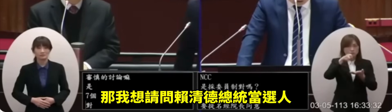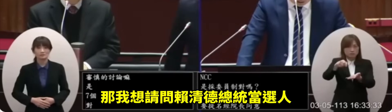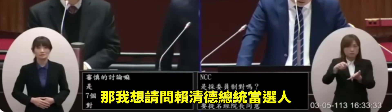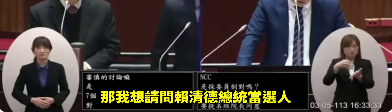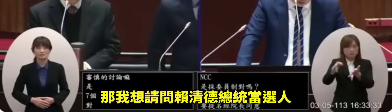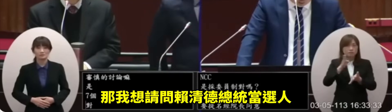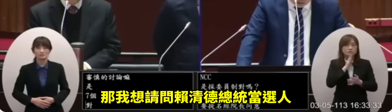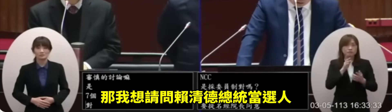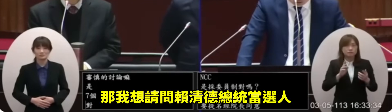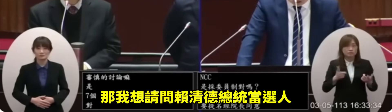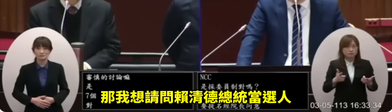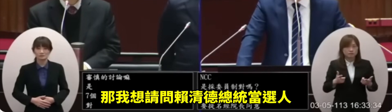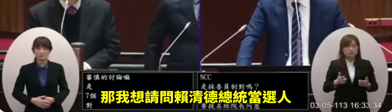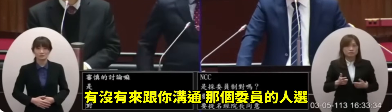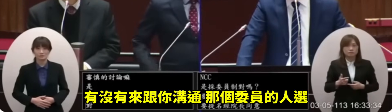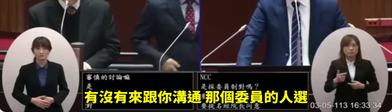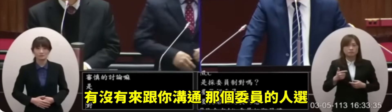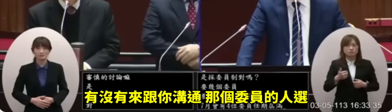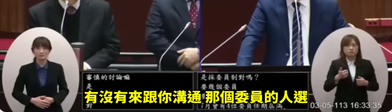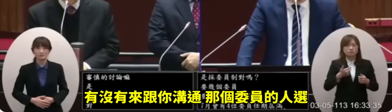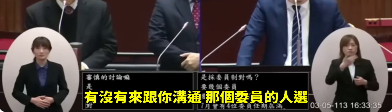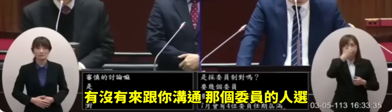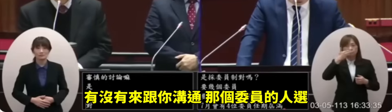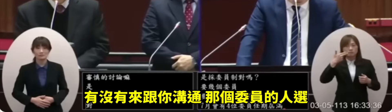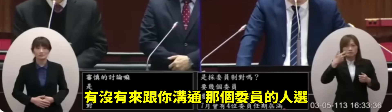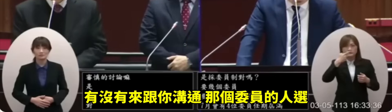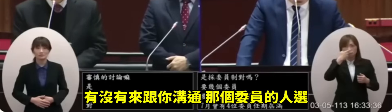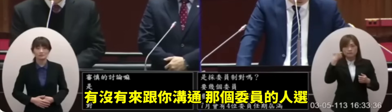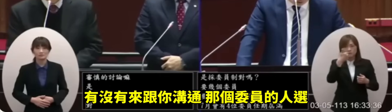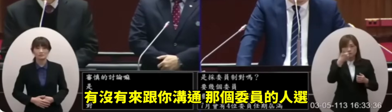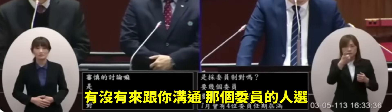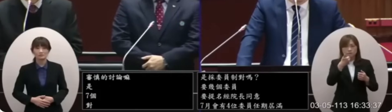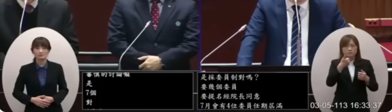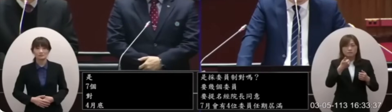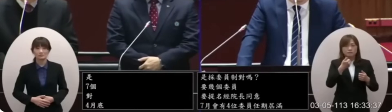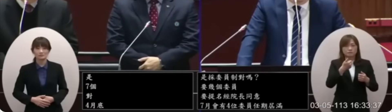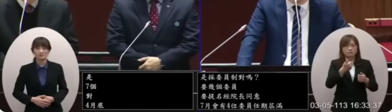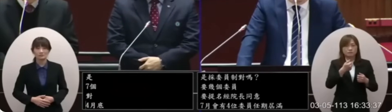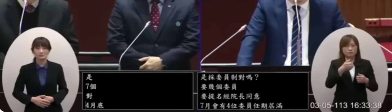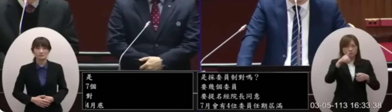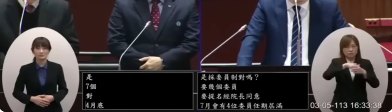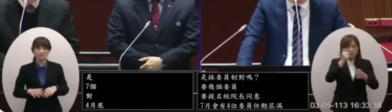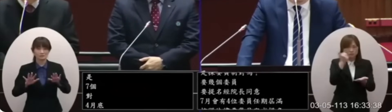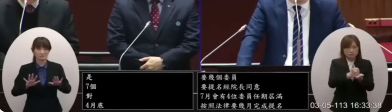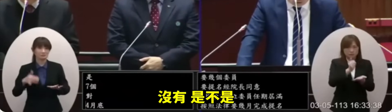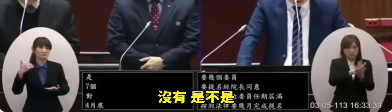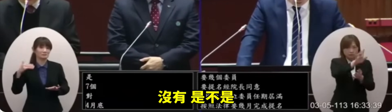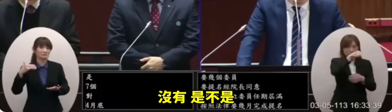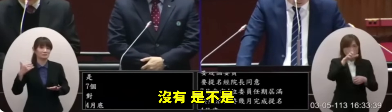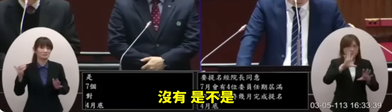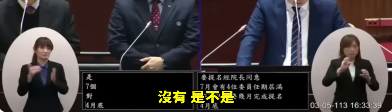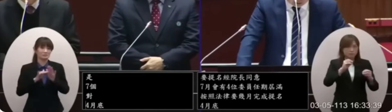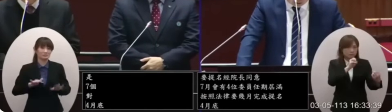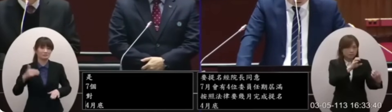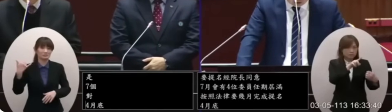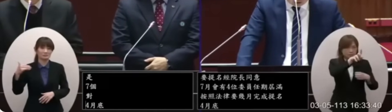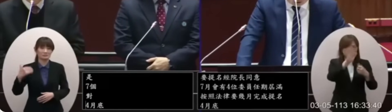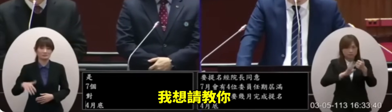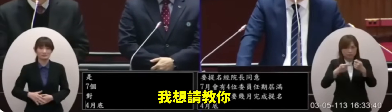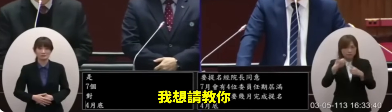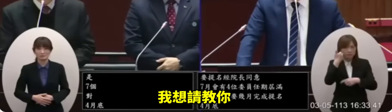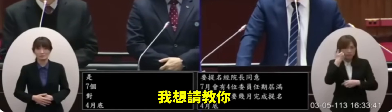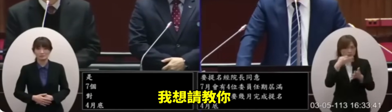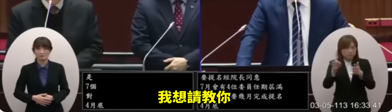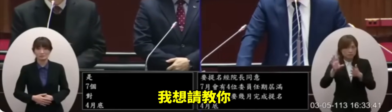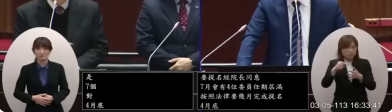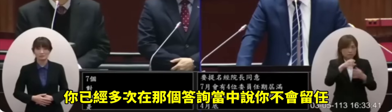问哈，赖清德总统当选的有没有来跟你沟通那个委员的人选？ 目前还没。 没有是不是？好，